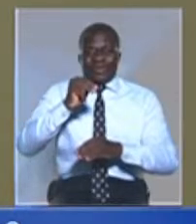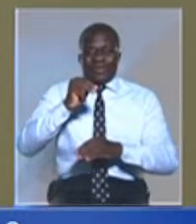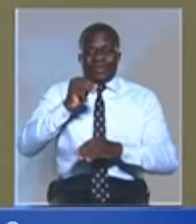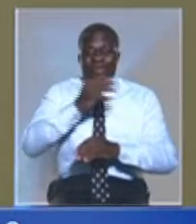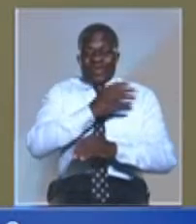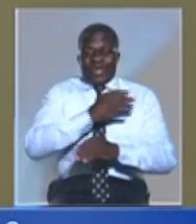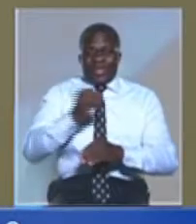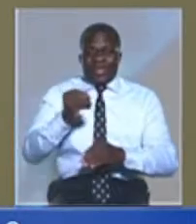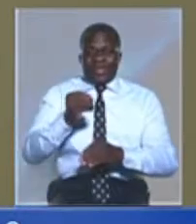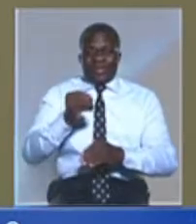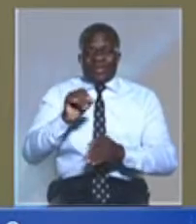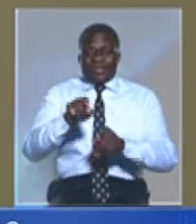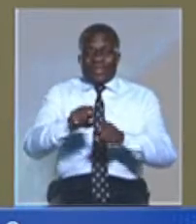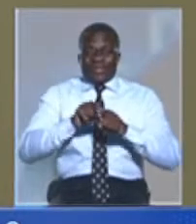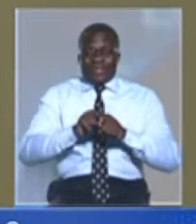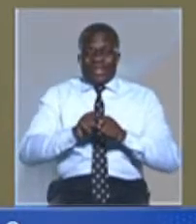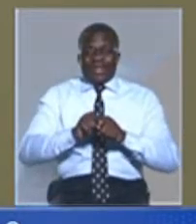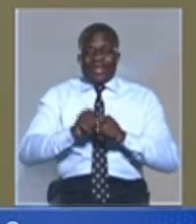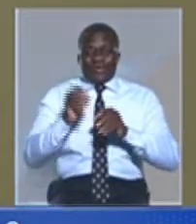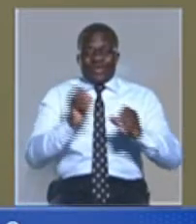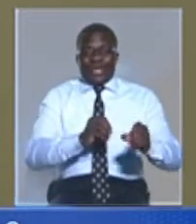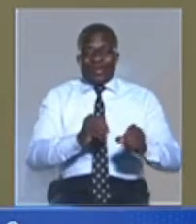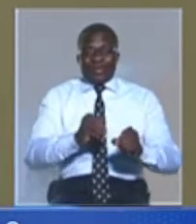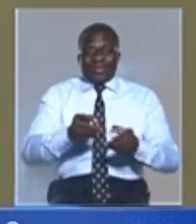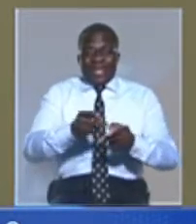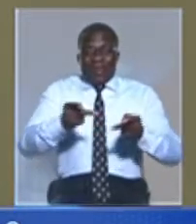et celle de la mise en